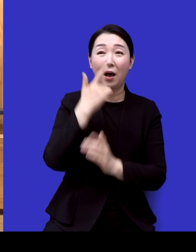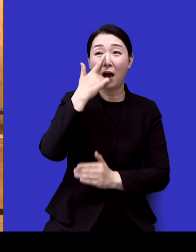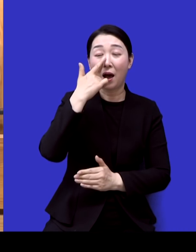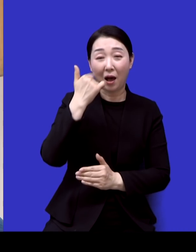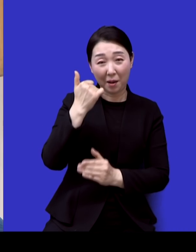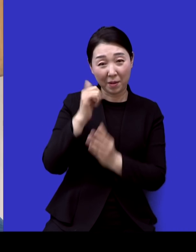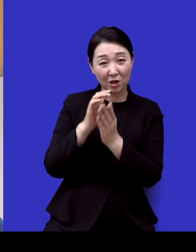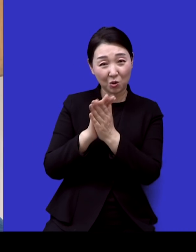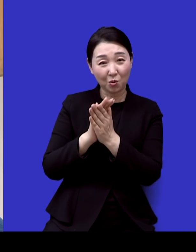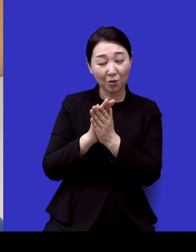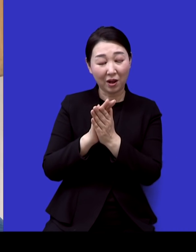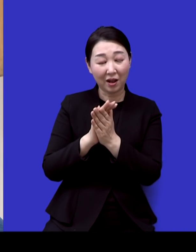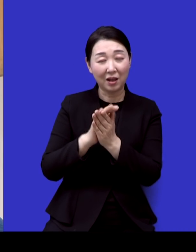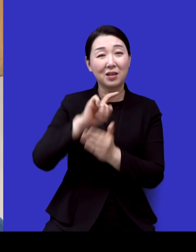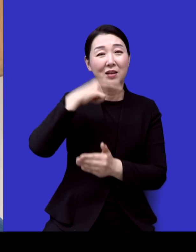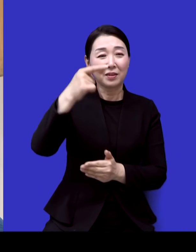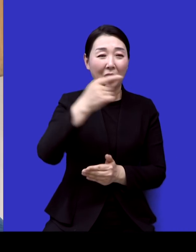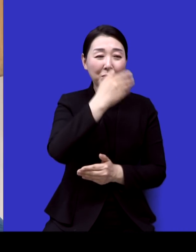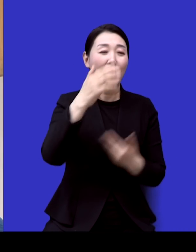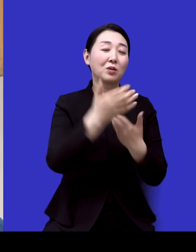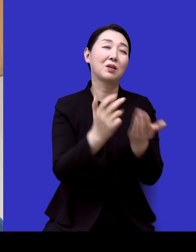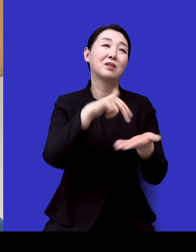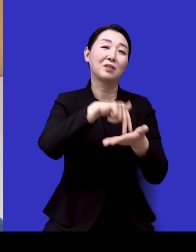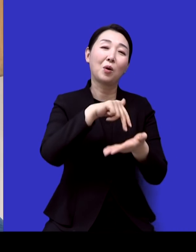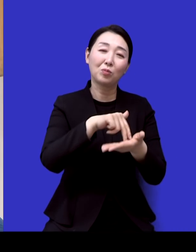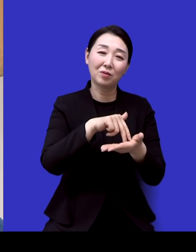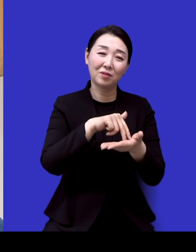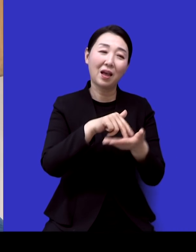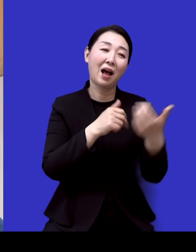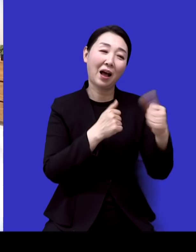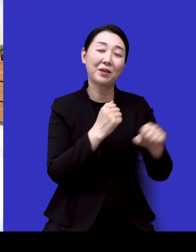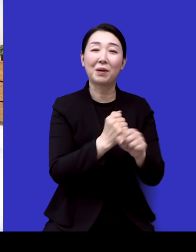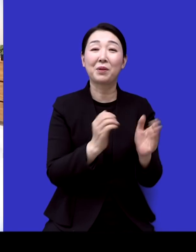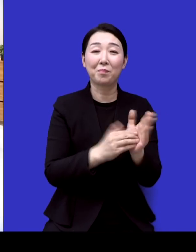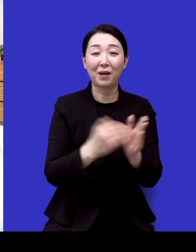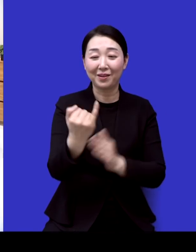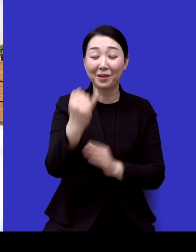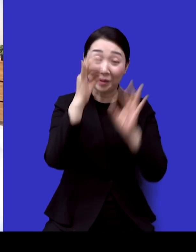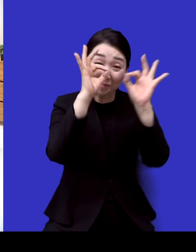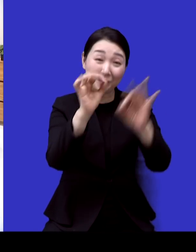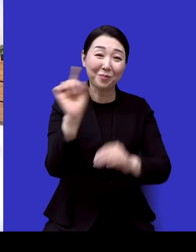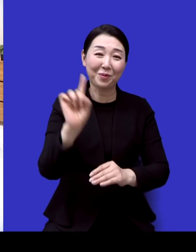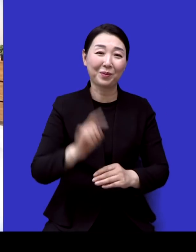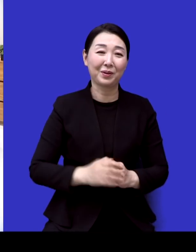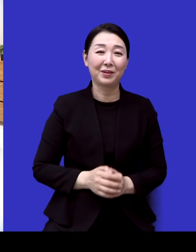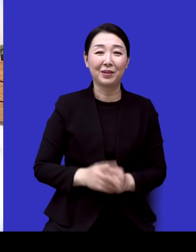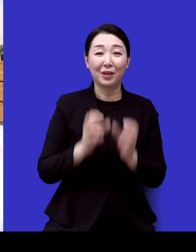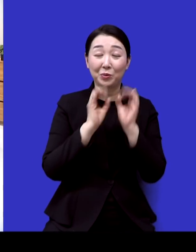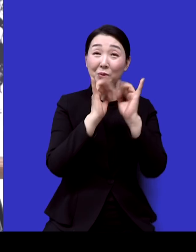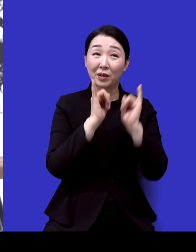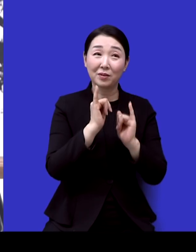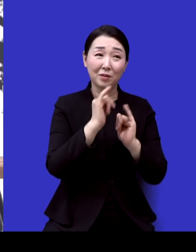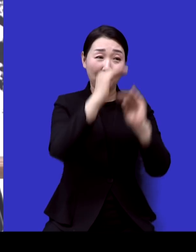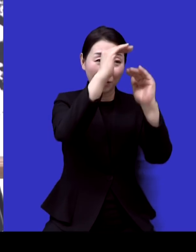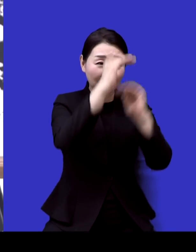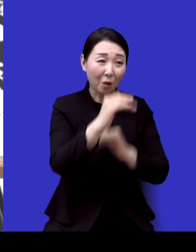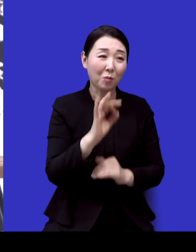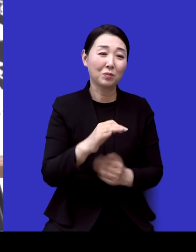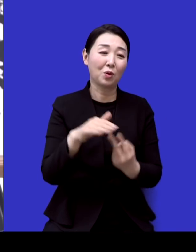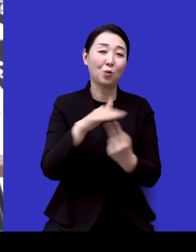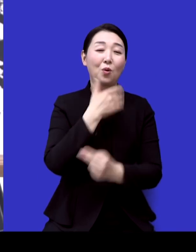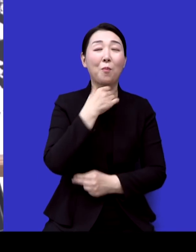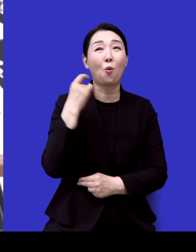세대를 이끄는 리더를 만드셨다는 생각이 듭니다. 우리 연혜일자매 오늘 어떠셨어요? 네, 저는 전도사님 말씀 들으면서 요한복음